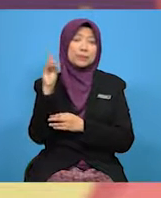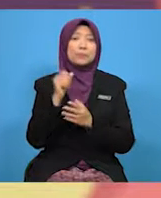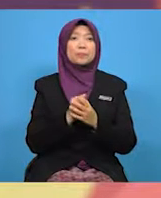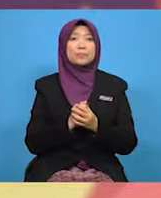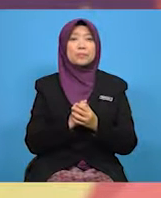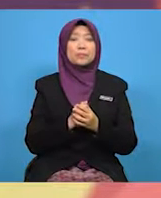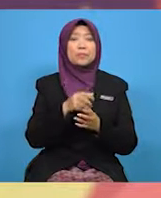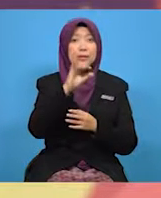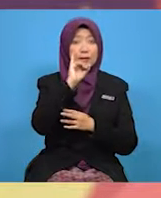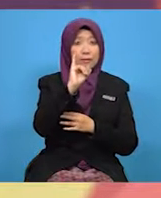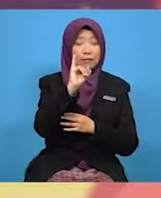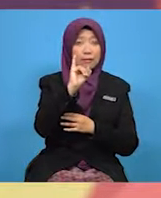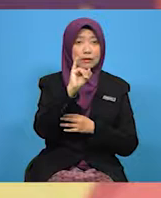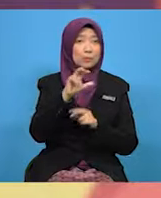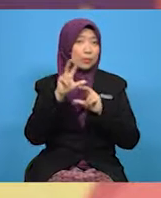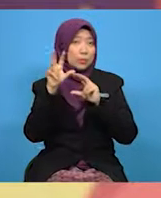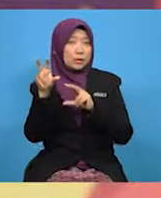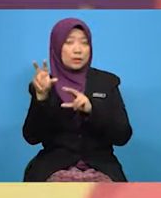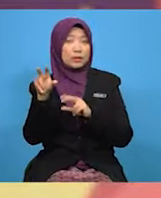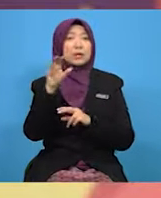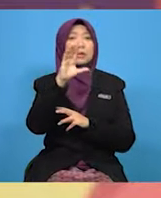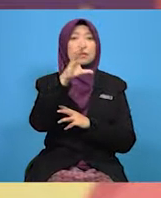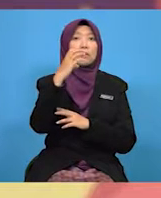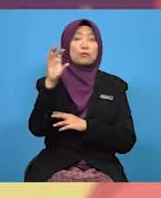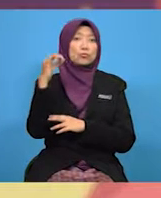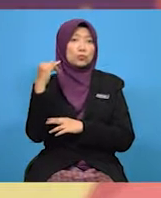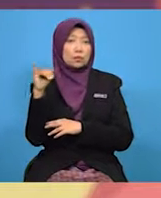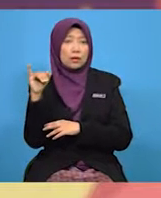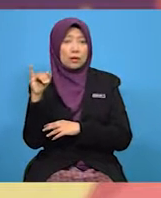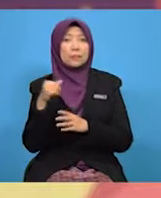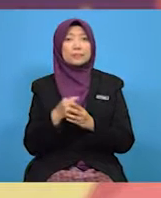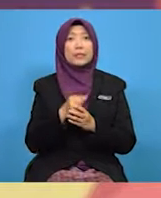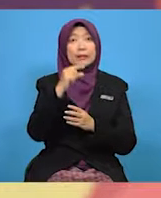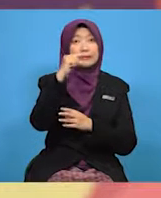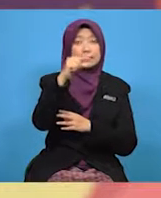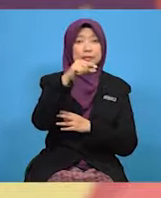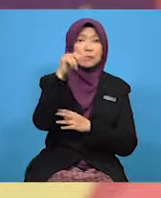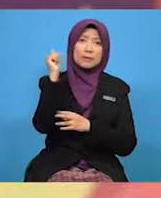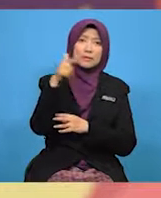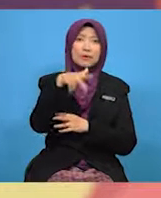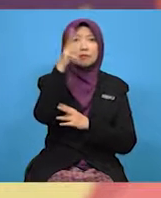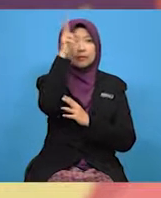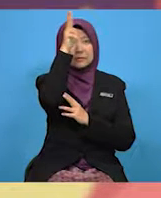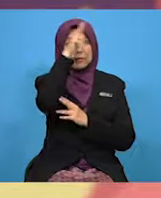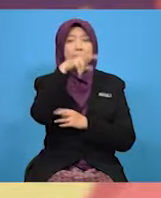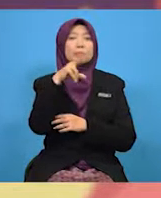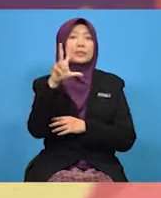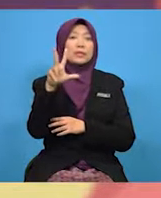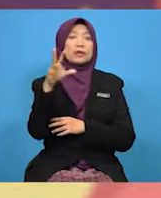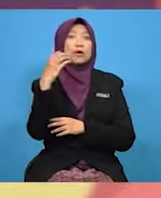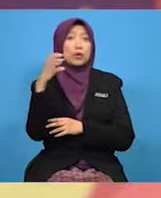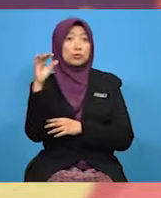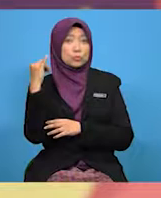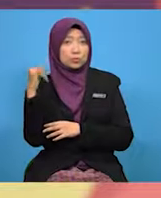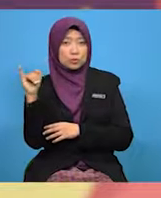widi.id yaitu laboran = 500000000 Ji perbelanjaan kerajaan =